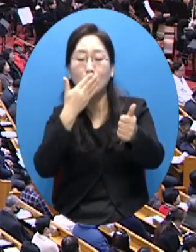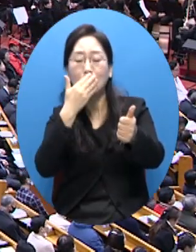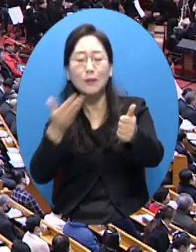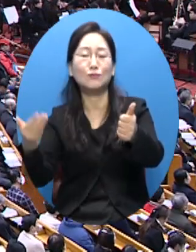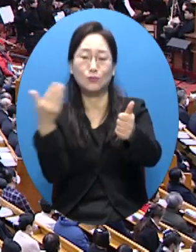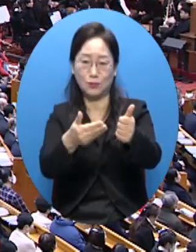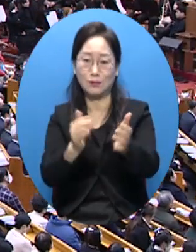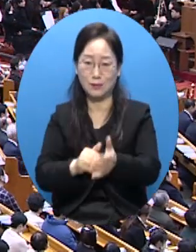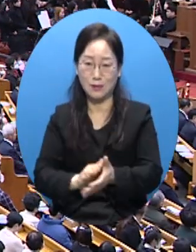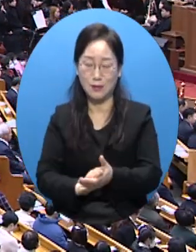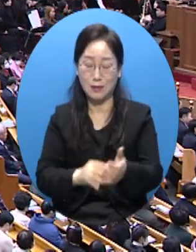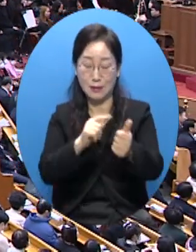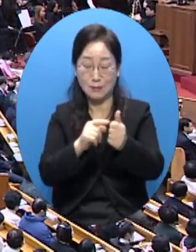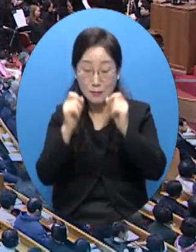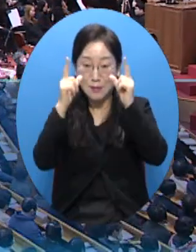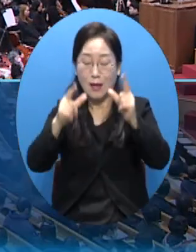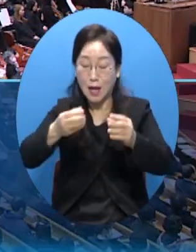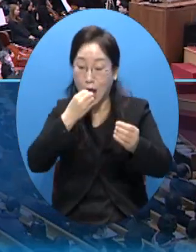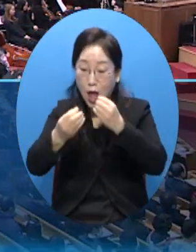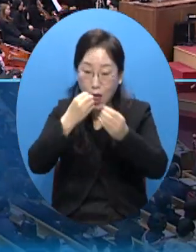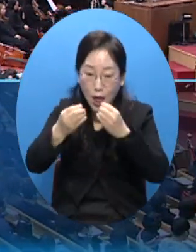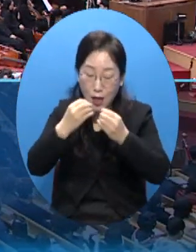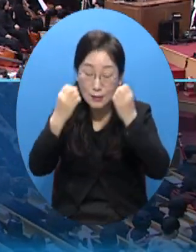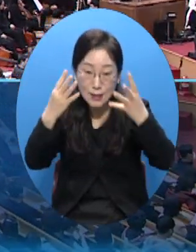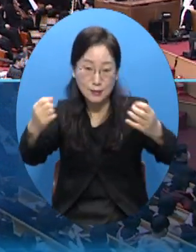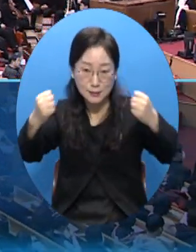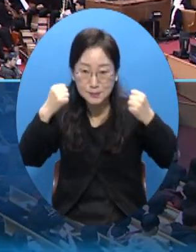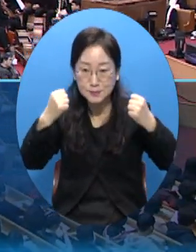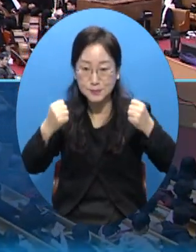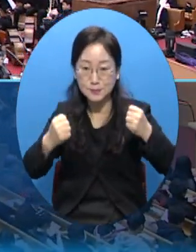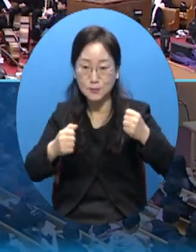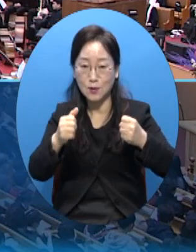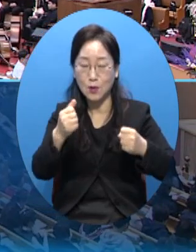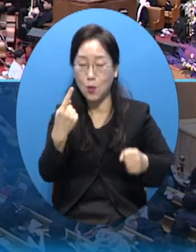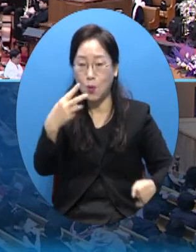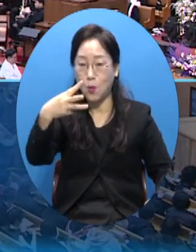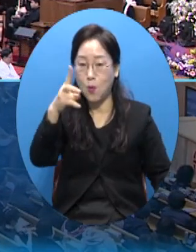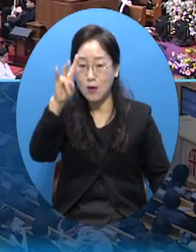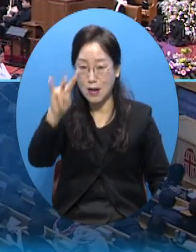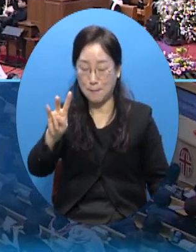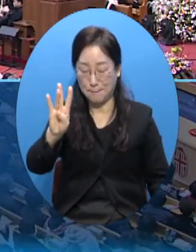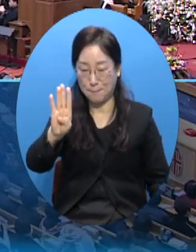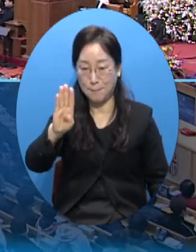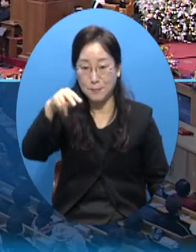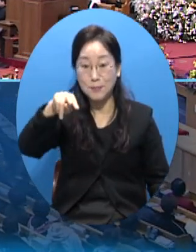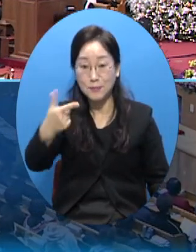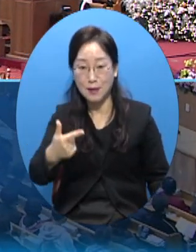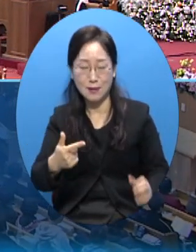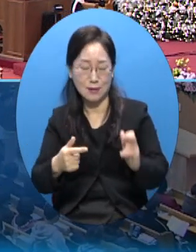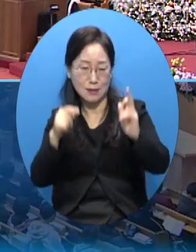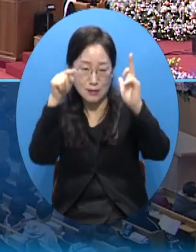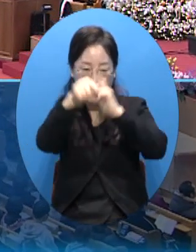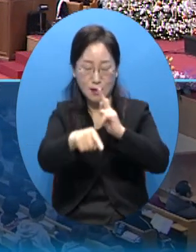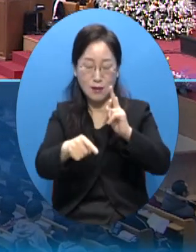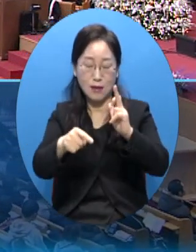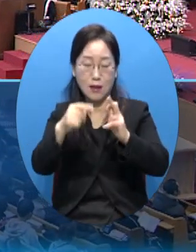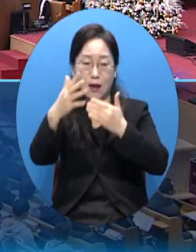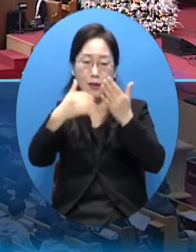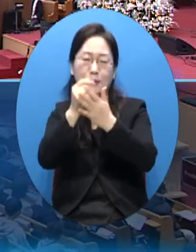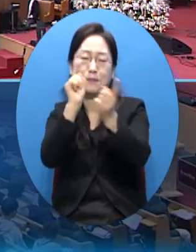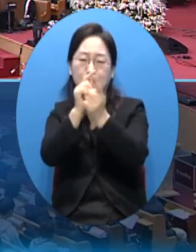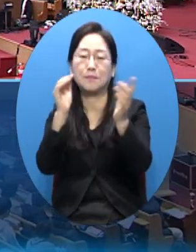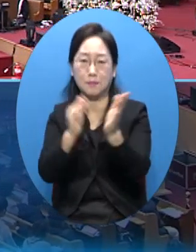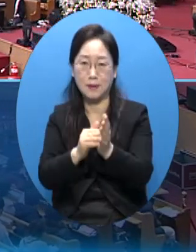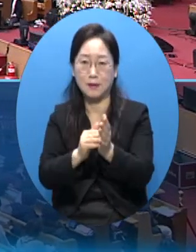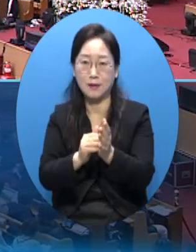거기서 일어나 음식을 먹고 을얻고 산으로 가서 새로운 사명을 그가 부여받게 되었 것입니다 19장 8절입니다이